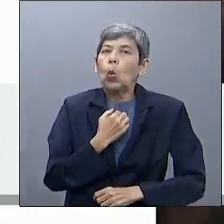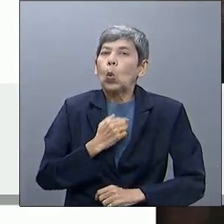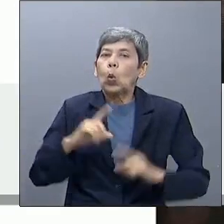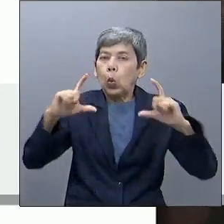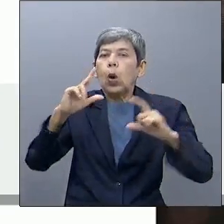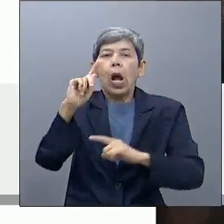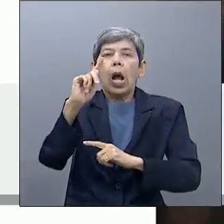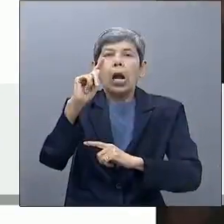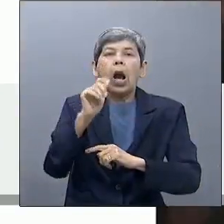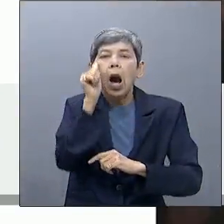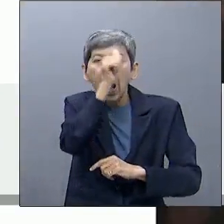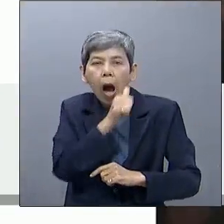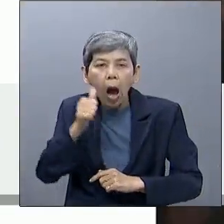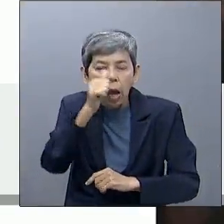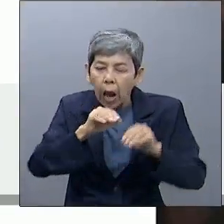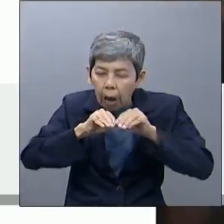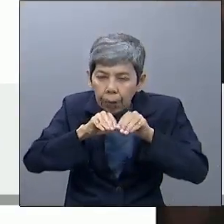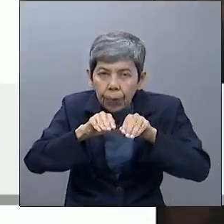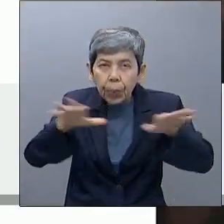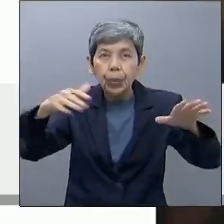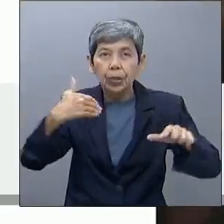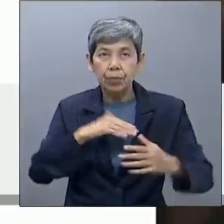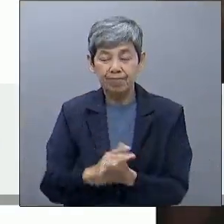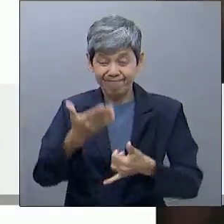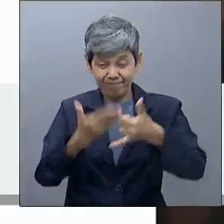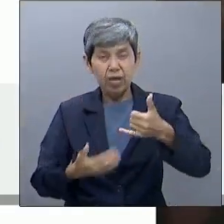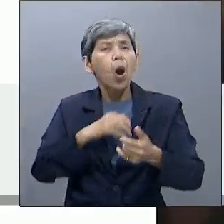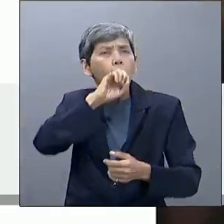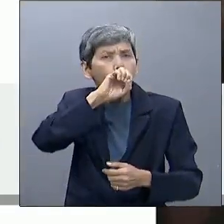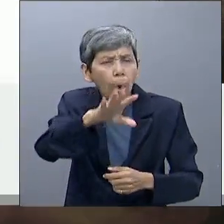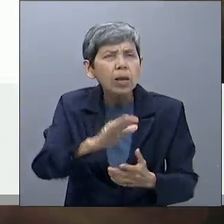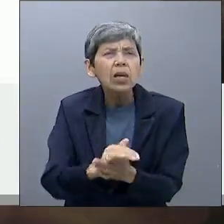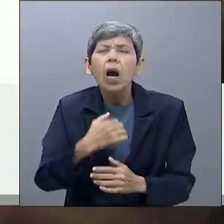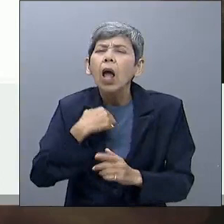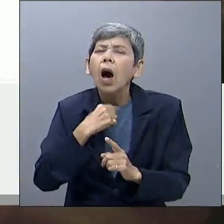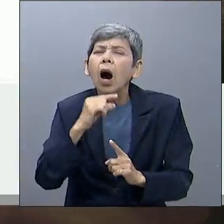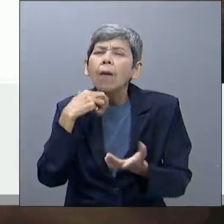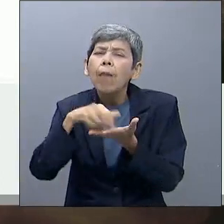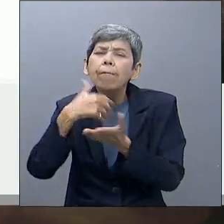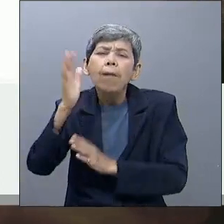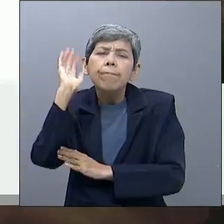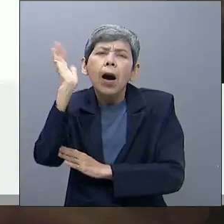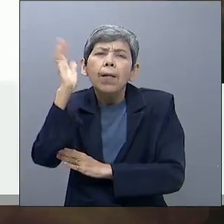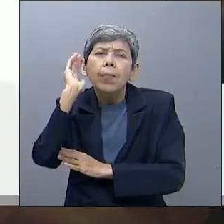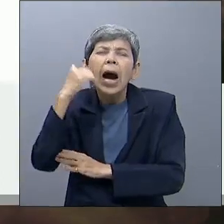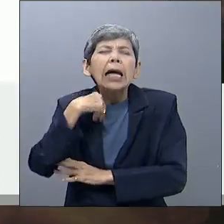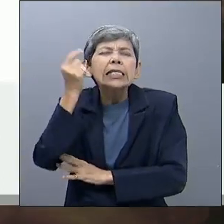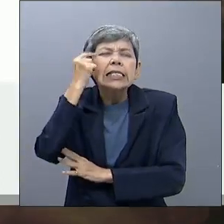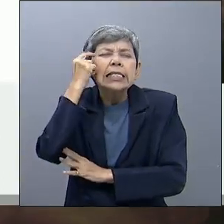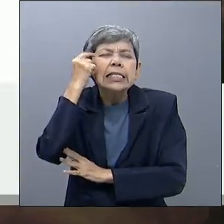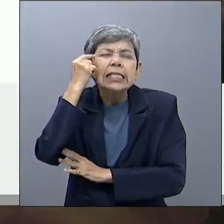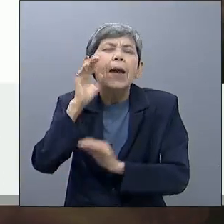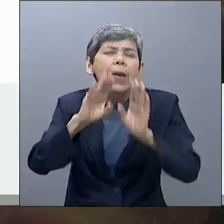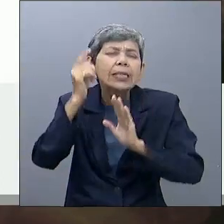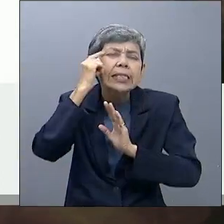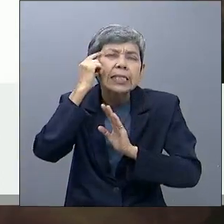หน้าสื่ออาหรับนะคะฉาวโฉไปทั่วก่อนที่ตัวเขาเนี่ยจะออกมาบอกว่าคำพูดที่เขาพูดไปเป็นแค่การเปรียบเรยเท่านั้น